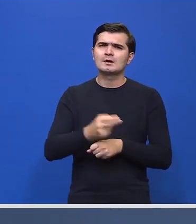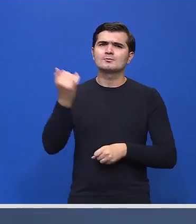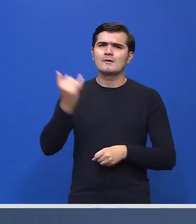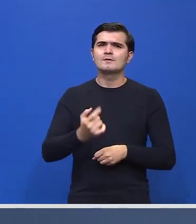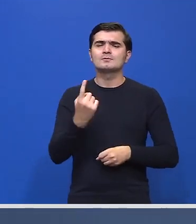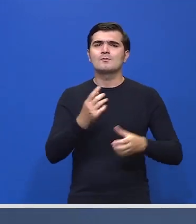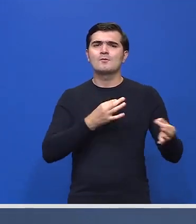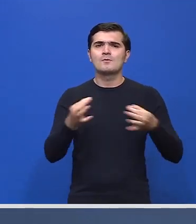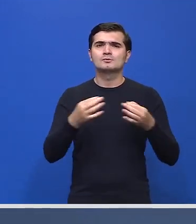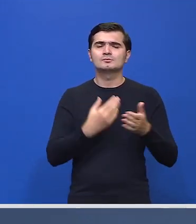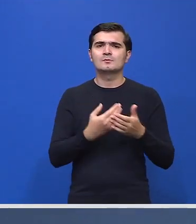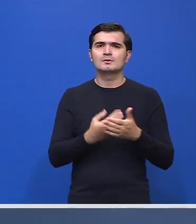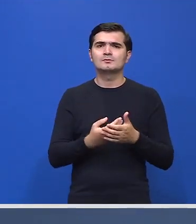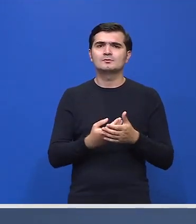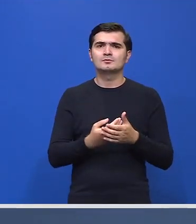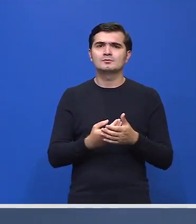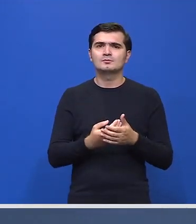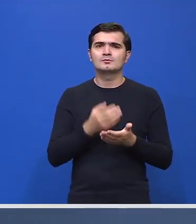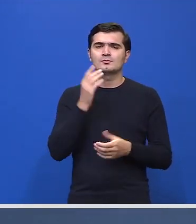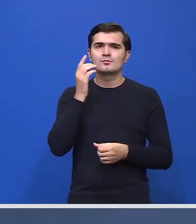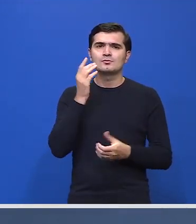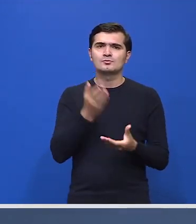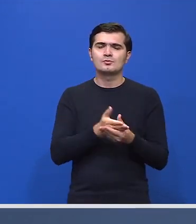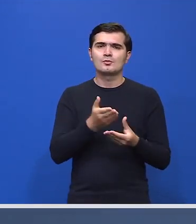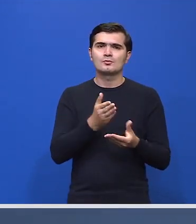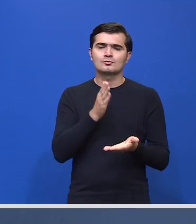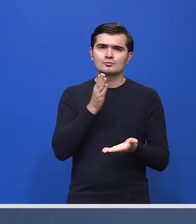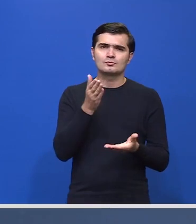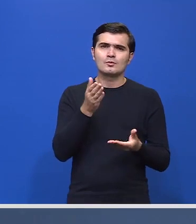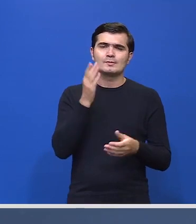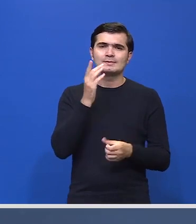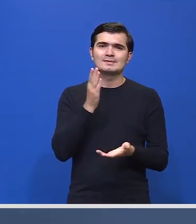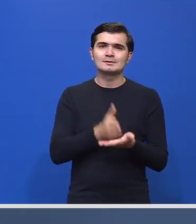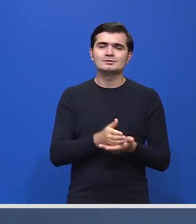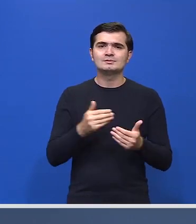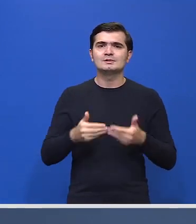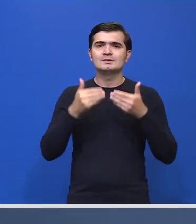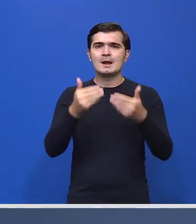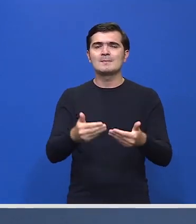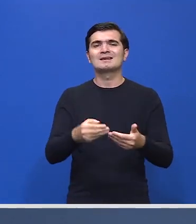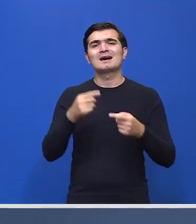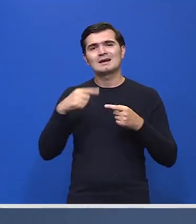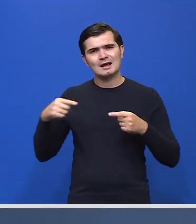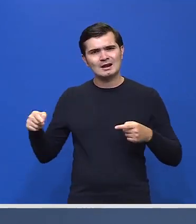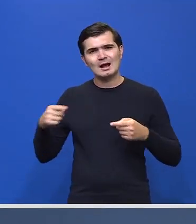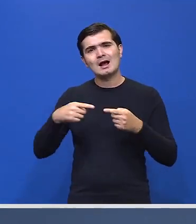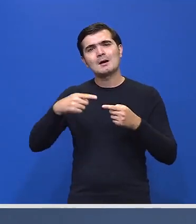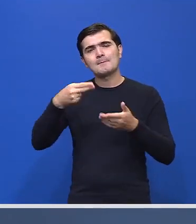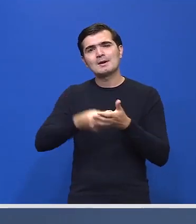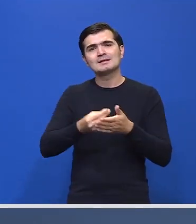măsură privind un moratoriu de amânare a ratelor, care nu este neapărat cea mai bună soluție în contextul creșterii ratelor, dar este o